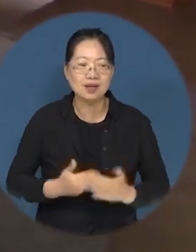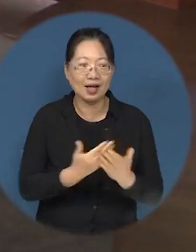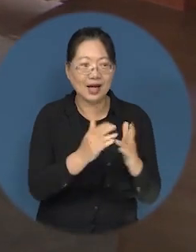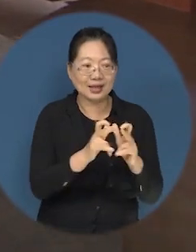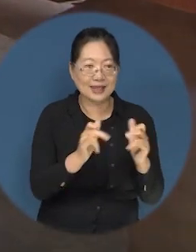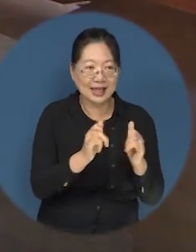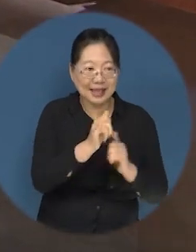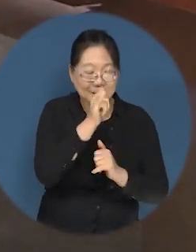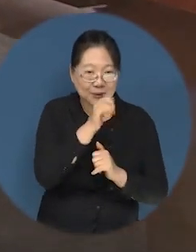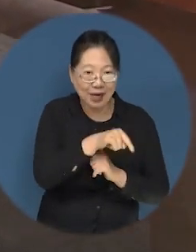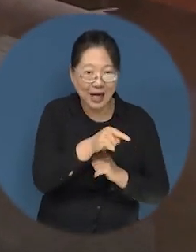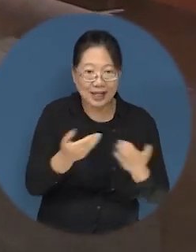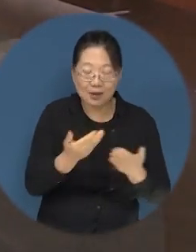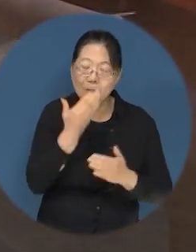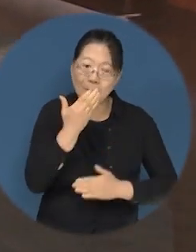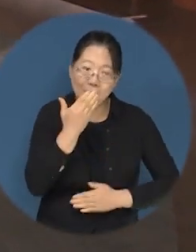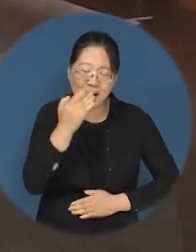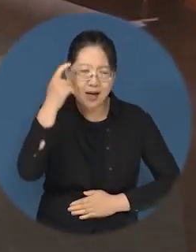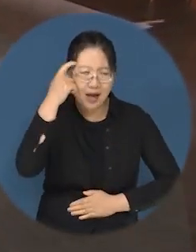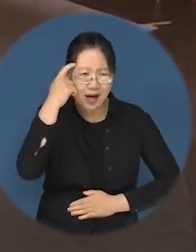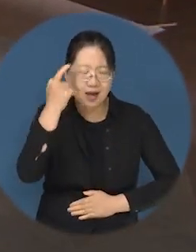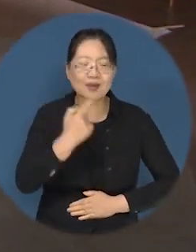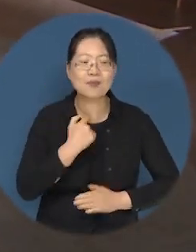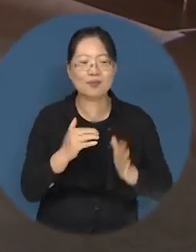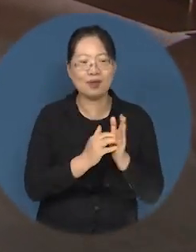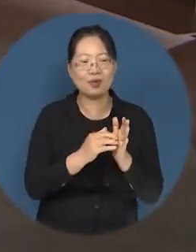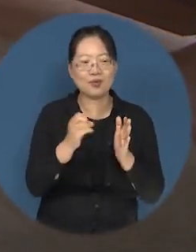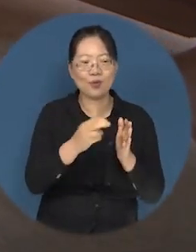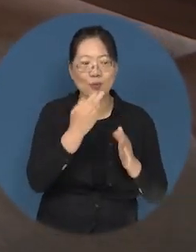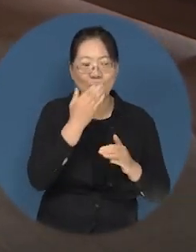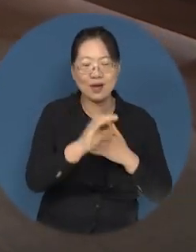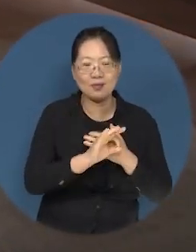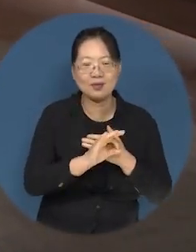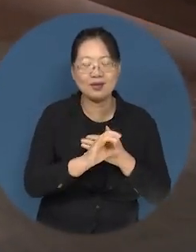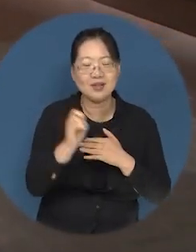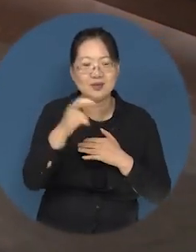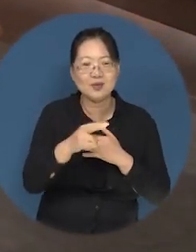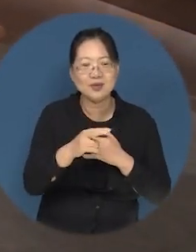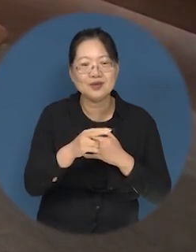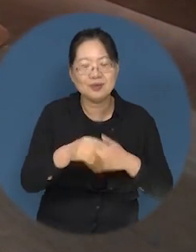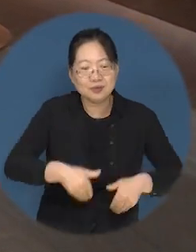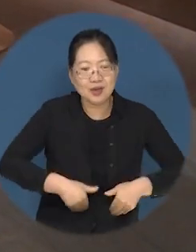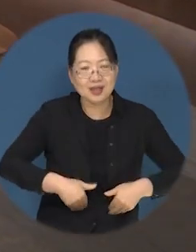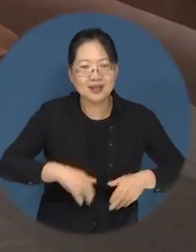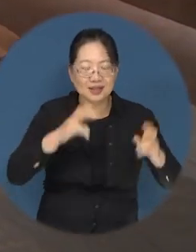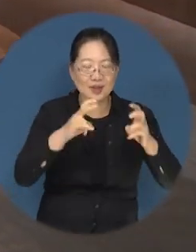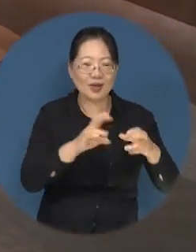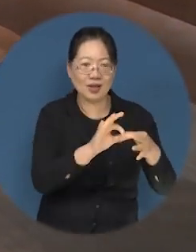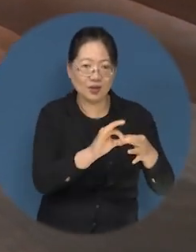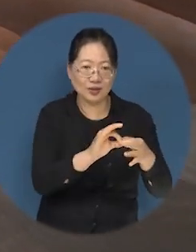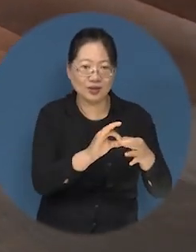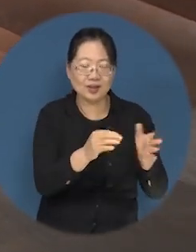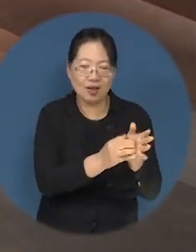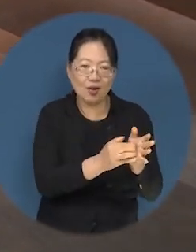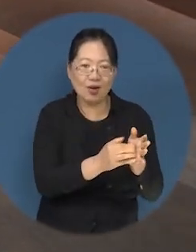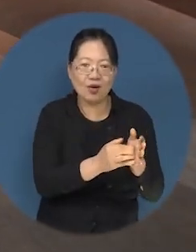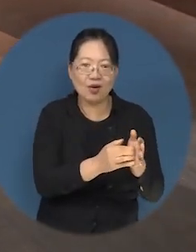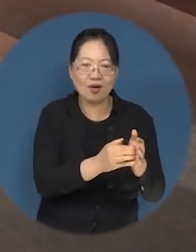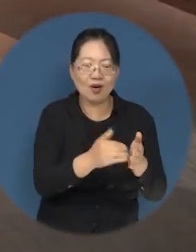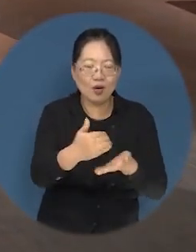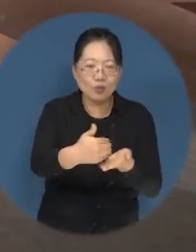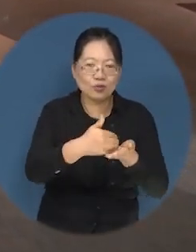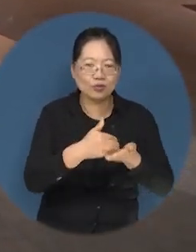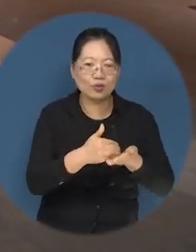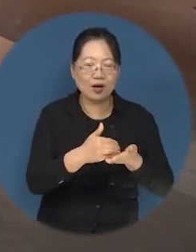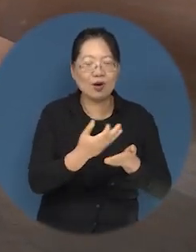발달장애 가지신 분들이 이런 일도 할 수 있을까? 해서 한번 해보고 예. 가능하면 예. 또 그걸 필요로 하는 기업과 연결시켜서 예. 의뢰를